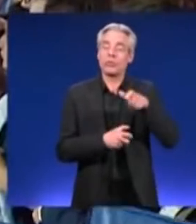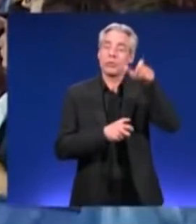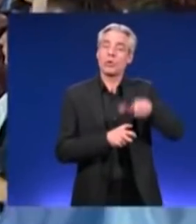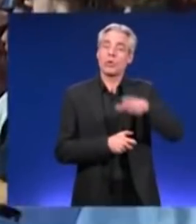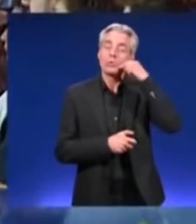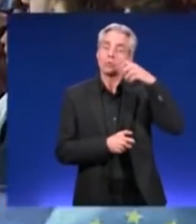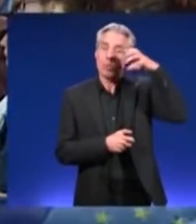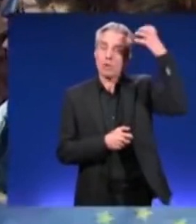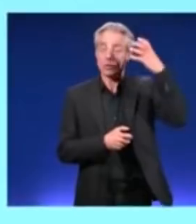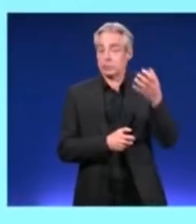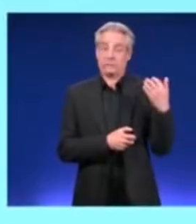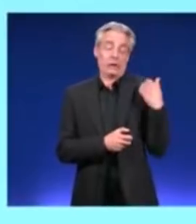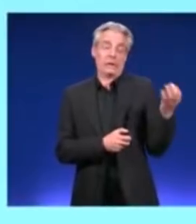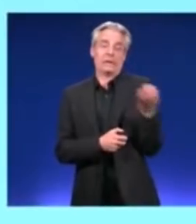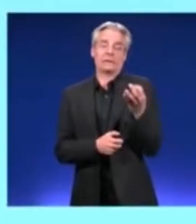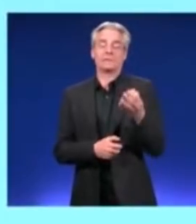Jean-Luc Mélenchon.